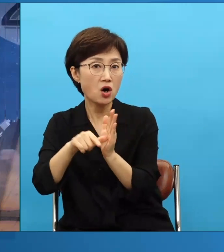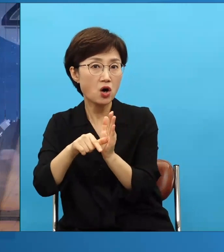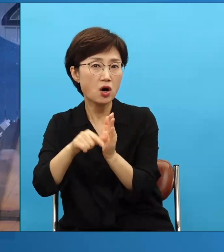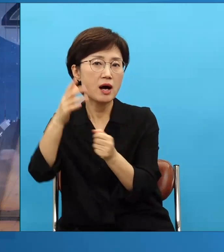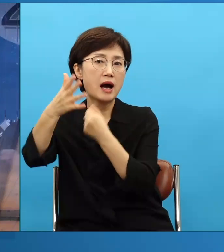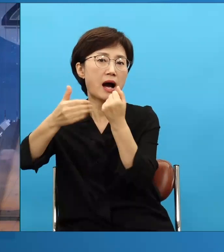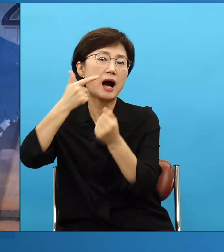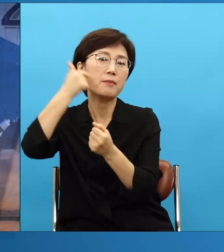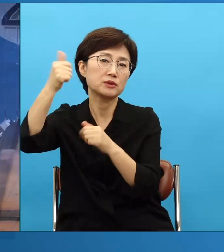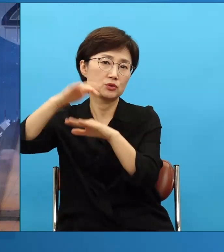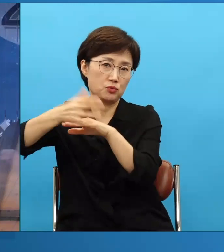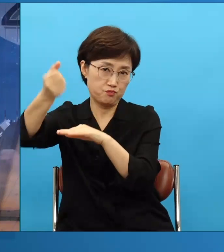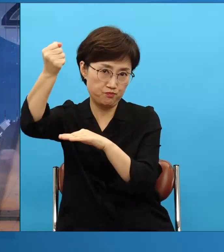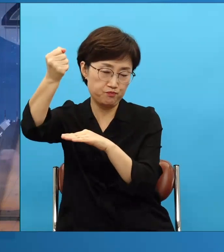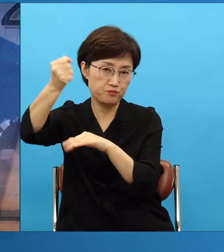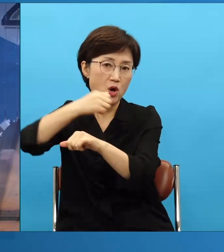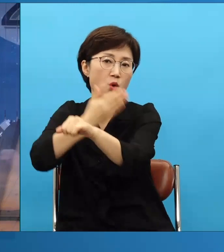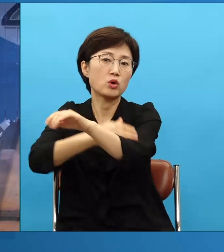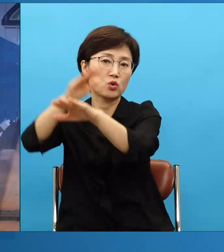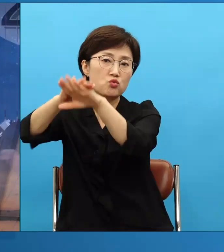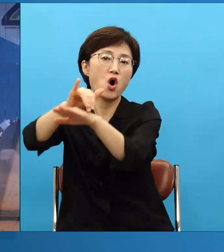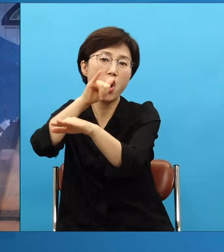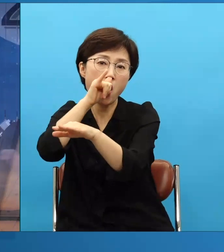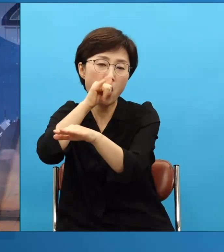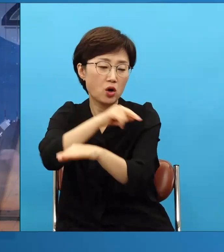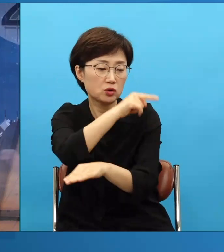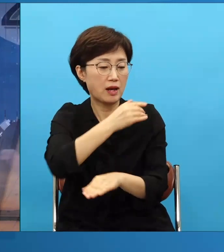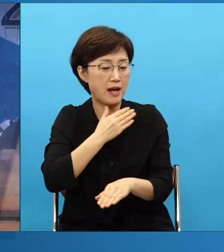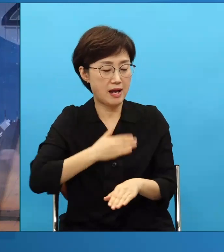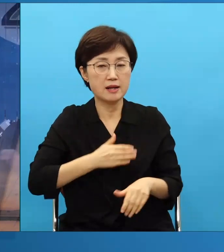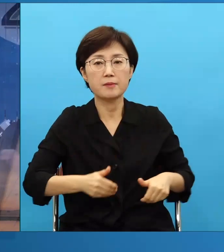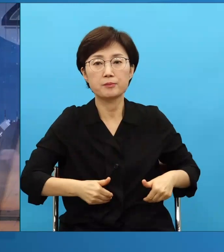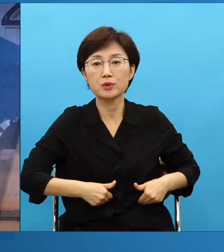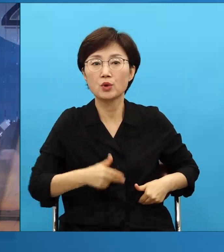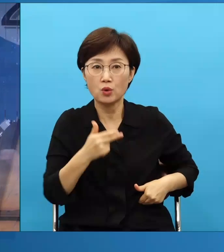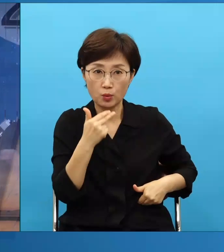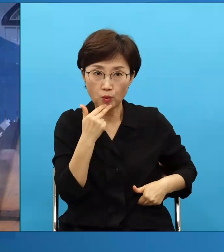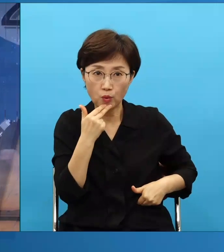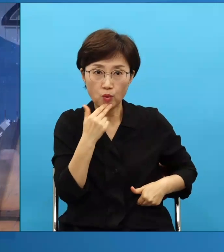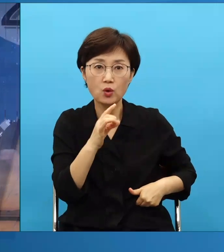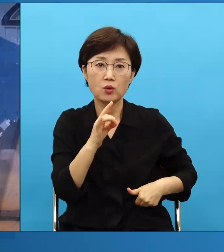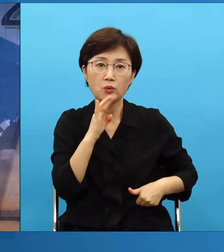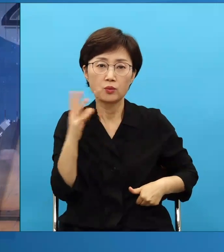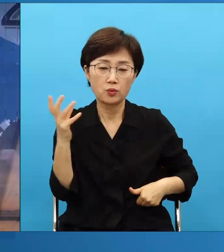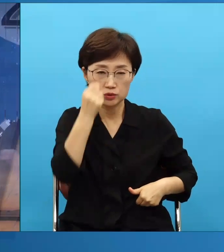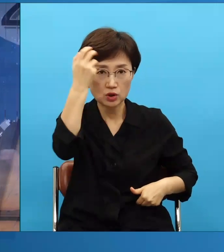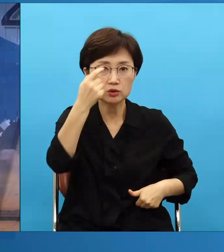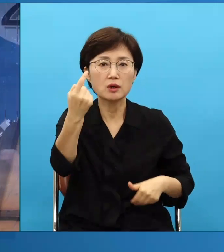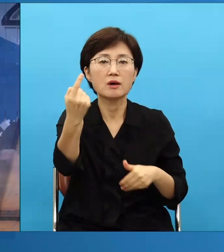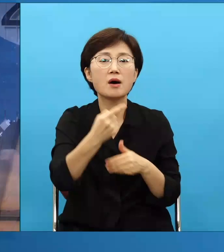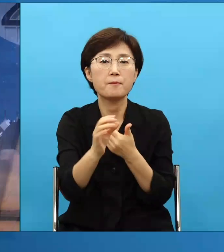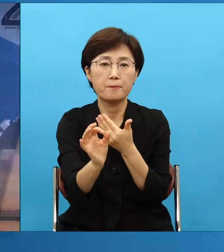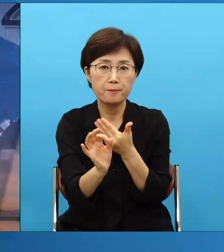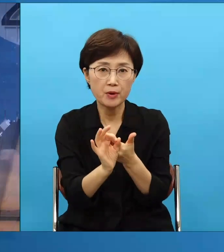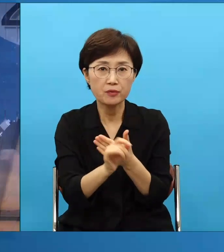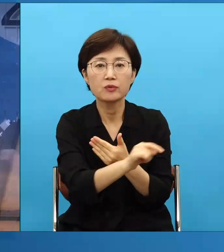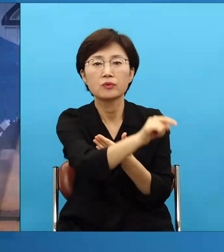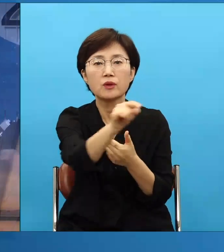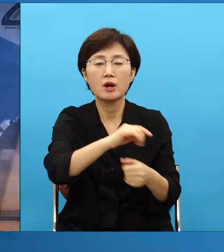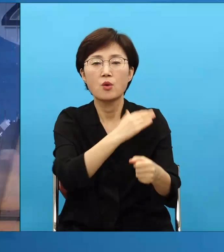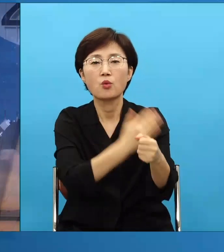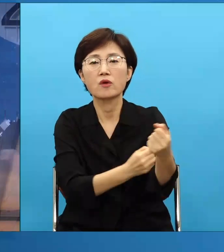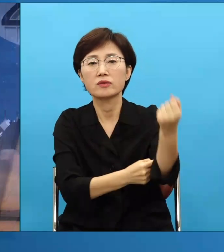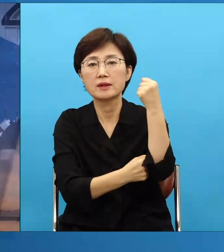때와 시기는 아버지께서 자기의 권한에 두셨으니 너희가 알 바 아니요 오직 성령이